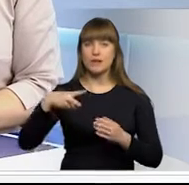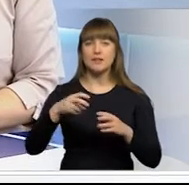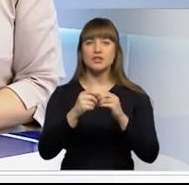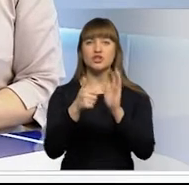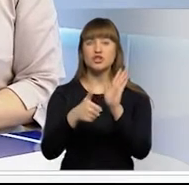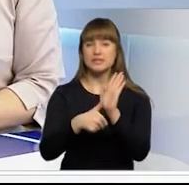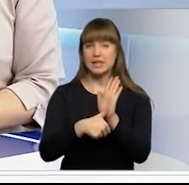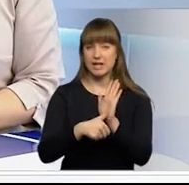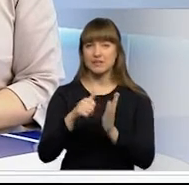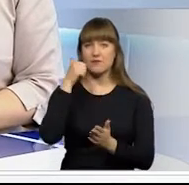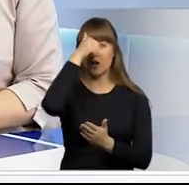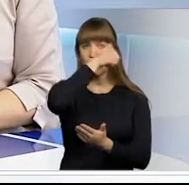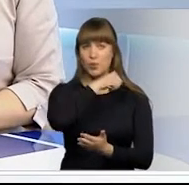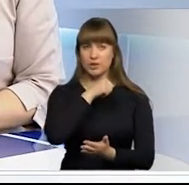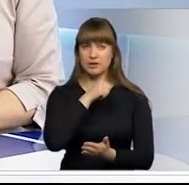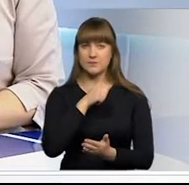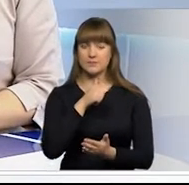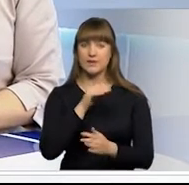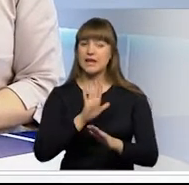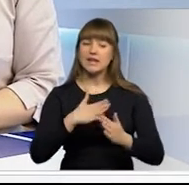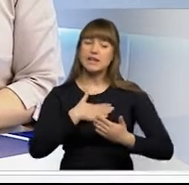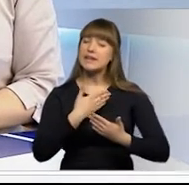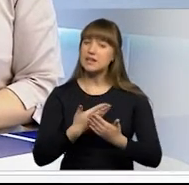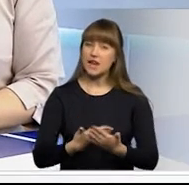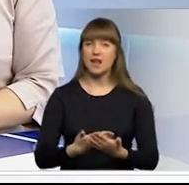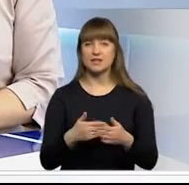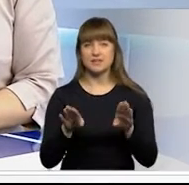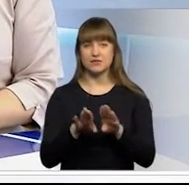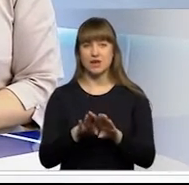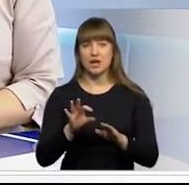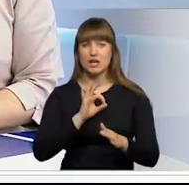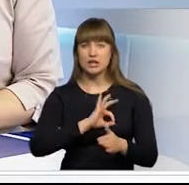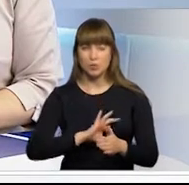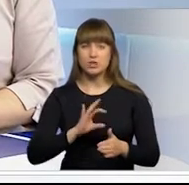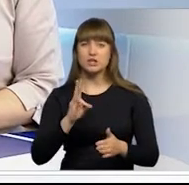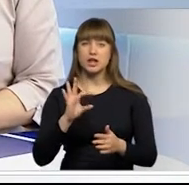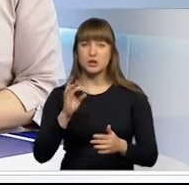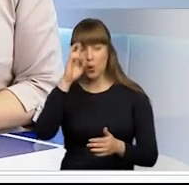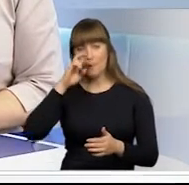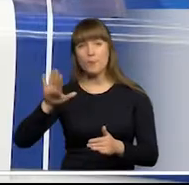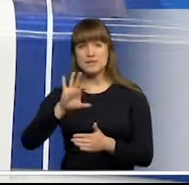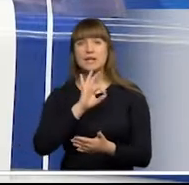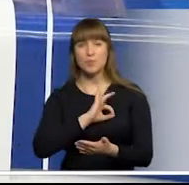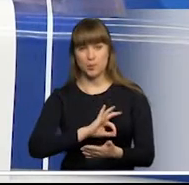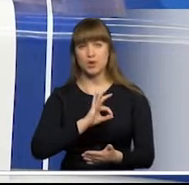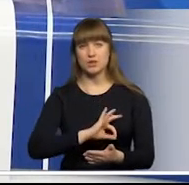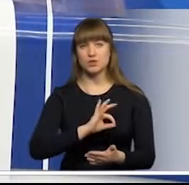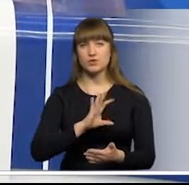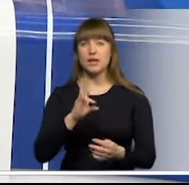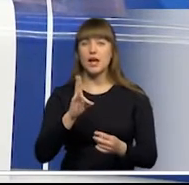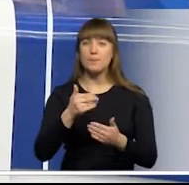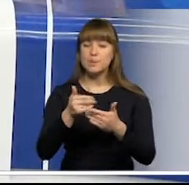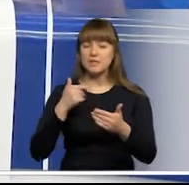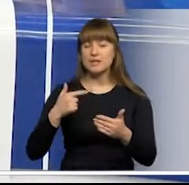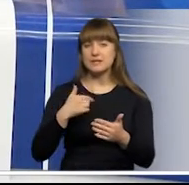года. Не столь активно используется, но по стране, конечно же, используется. Предварительно мы проработали